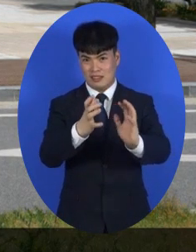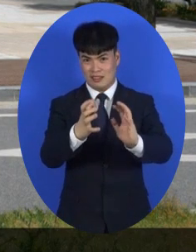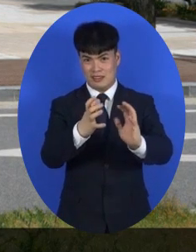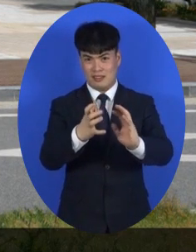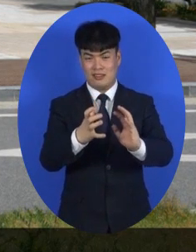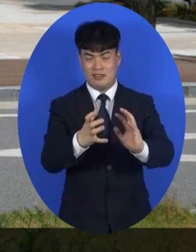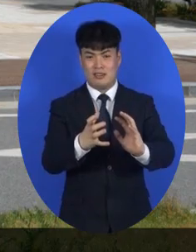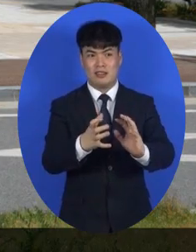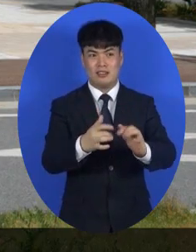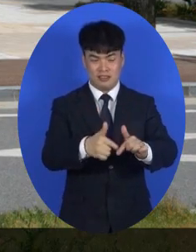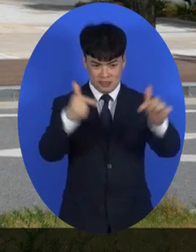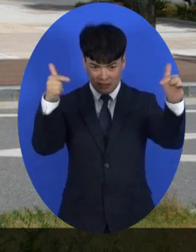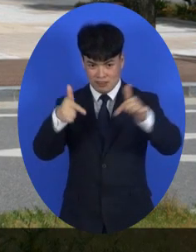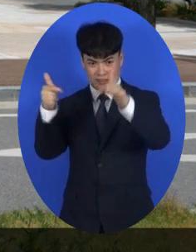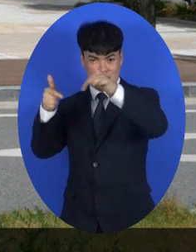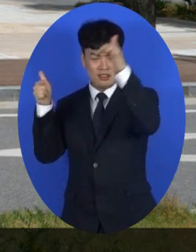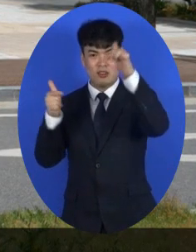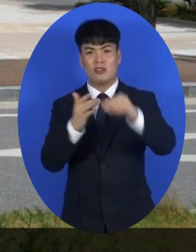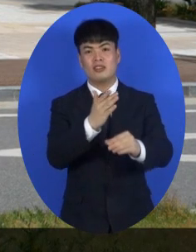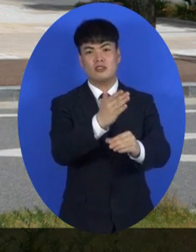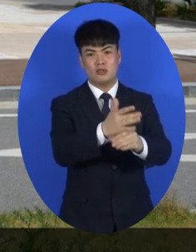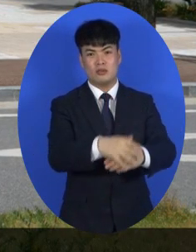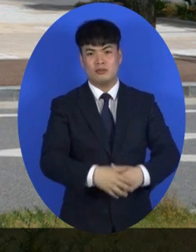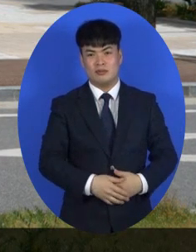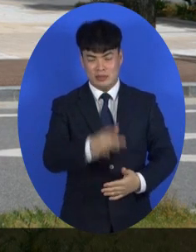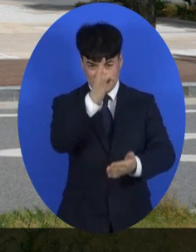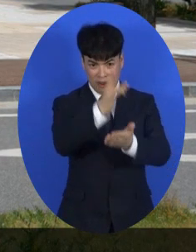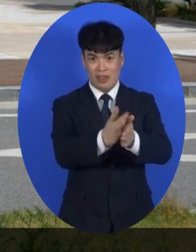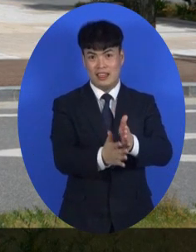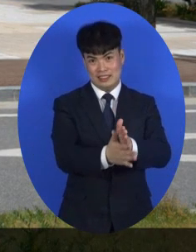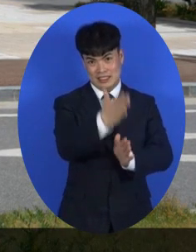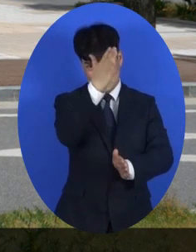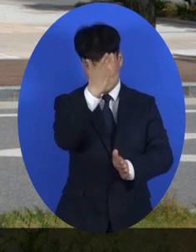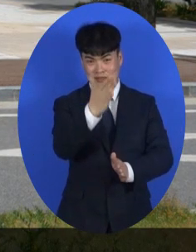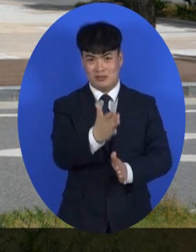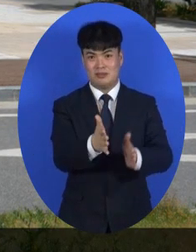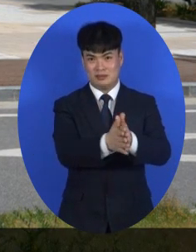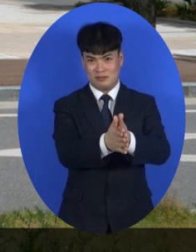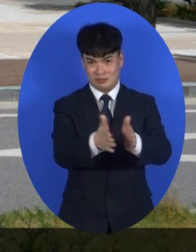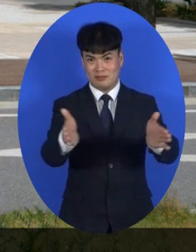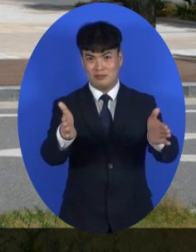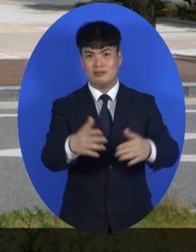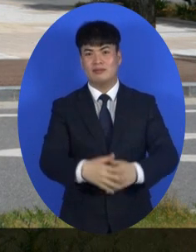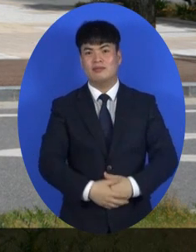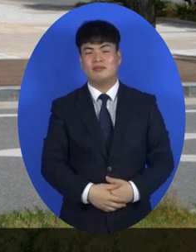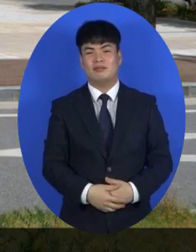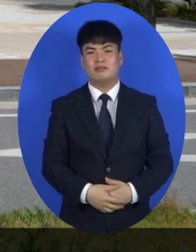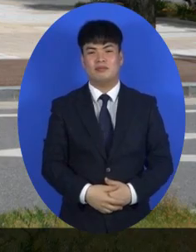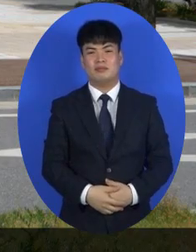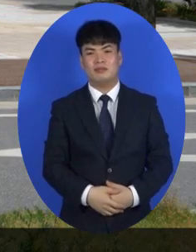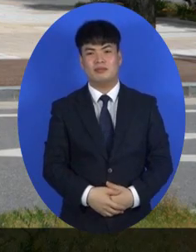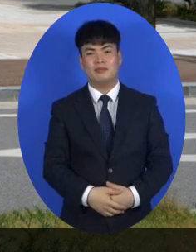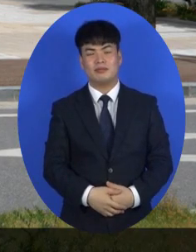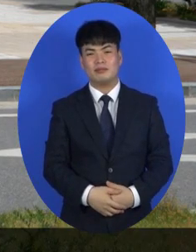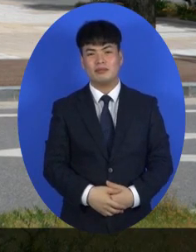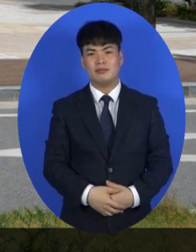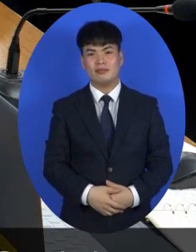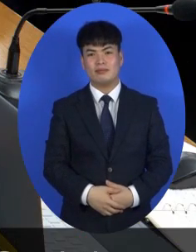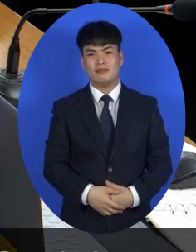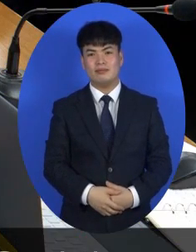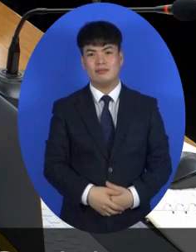있는데요. 천안시가 혁신적인 영상회의 시스템을 도입해 눈길을 끌고 있습니다. 자세한 소식 전해드리겠습니다.